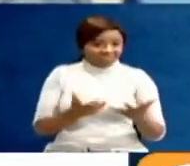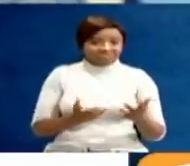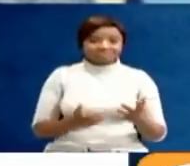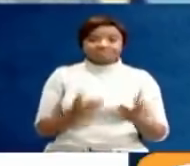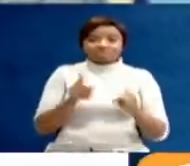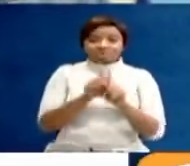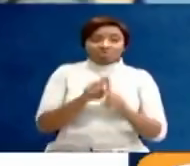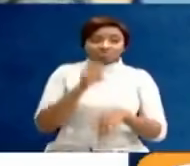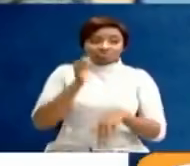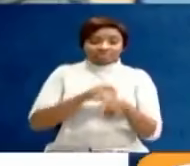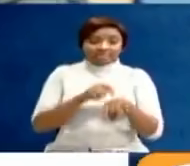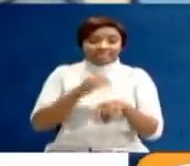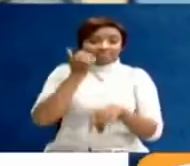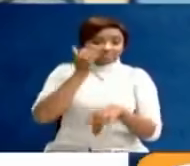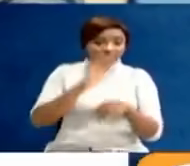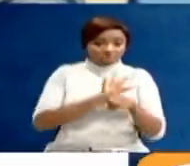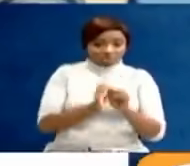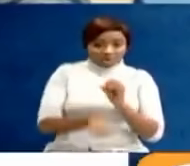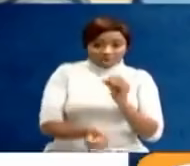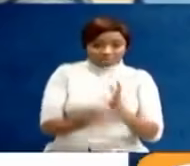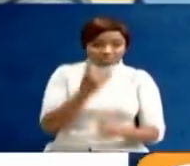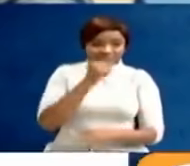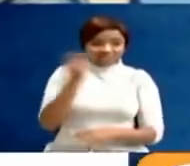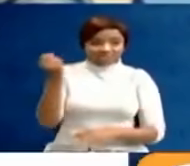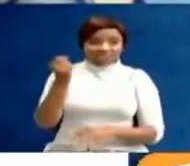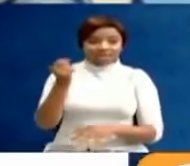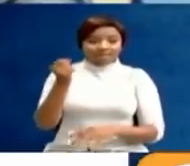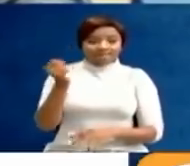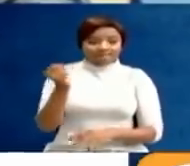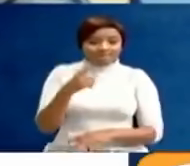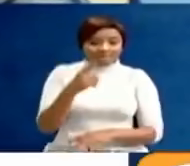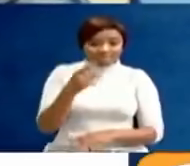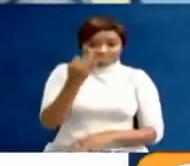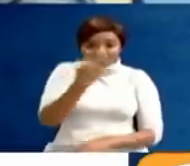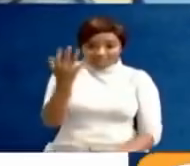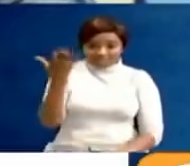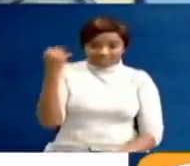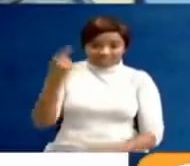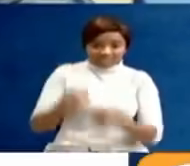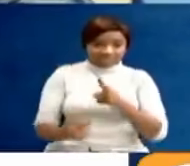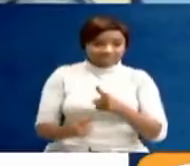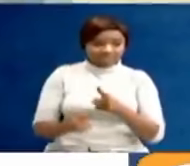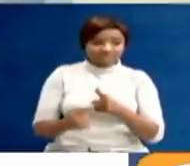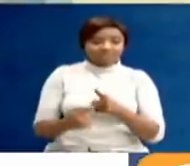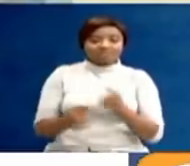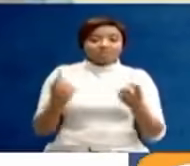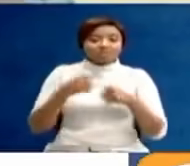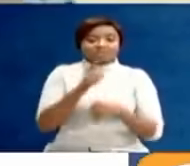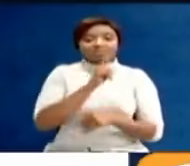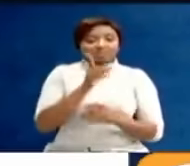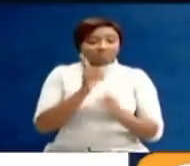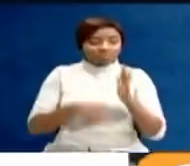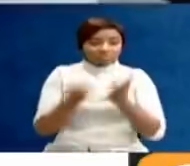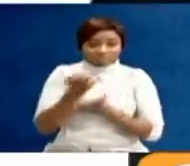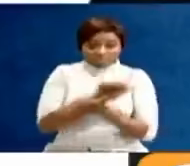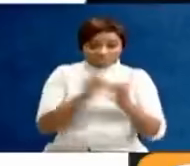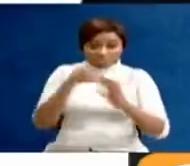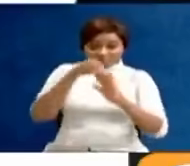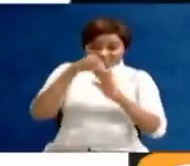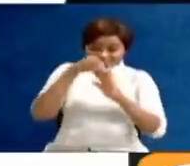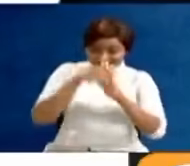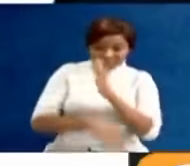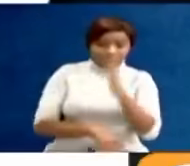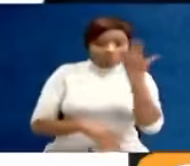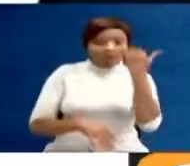corona kutokea mwezi Machi mwaka uliopita, uchumi umedorora. Viongozi hao wakisema uchumi umekuwa ukidorora chini ya Rais Uhuru